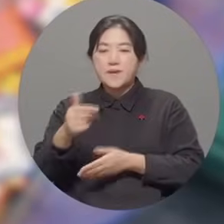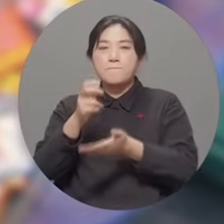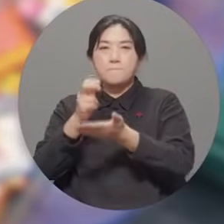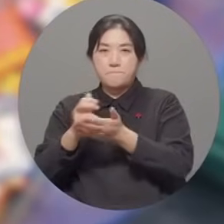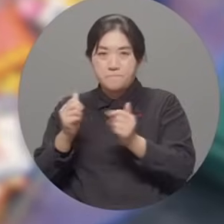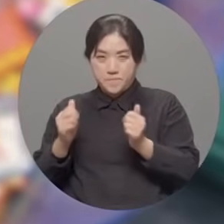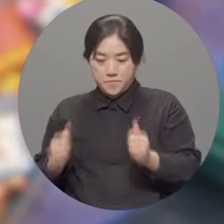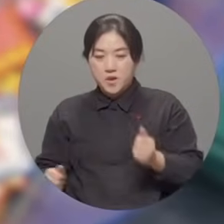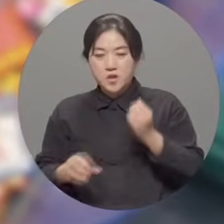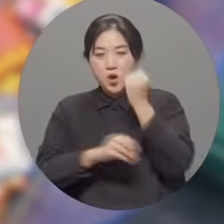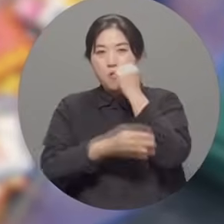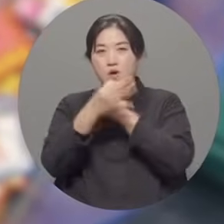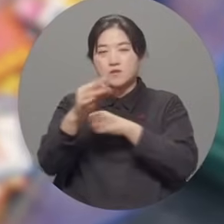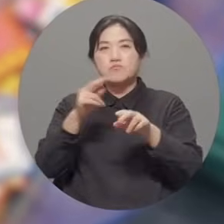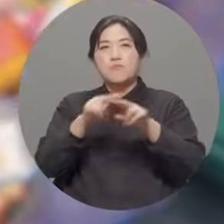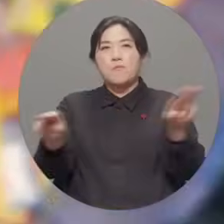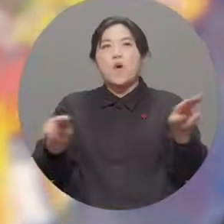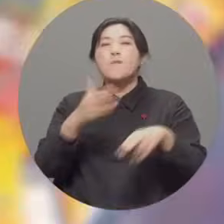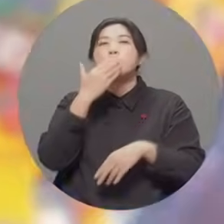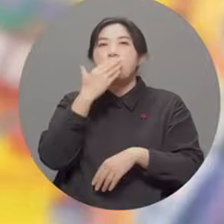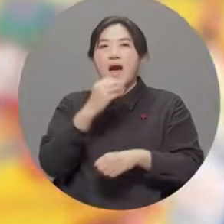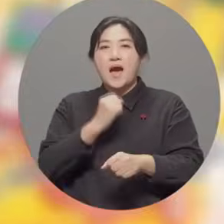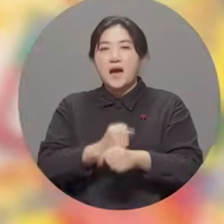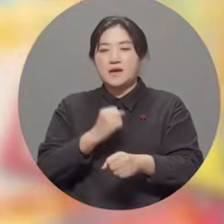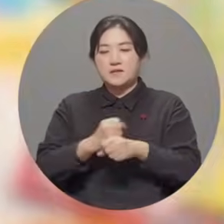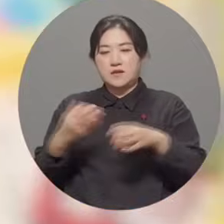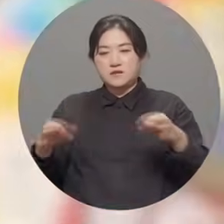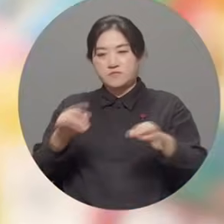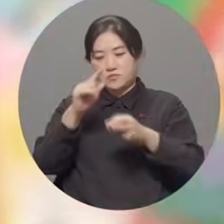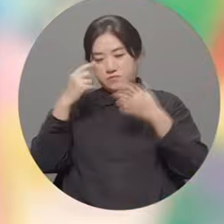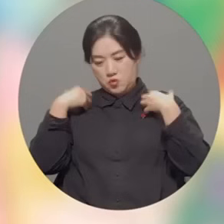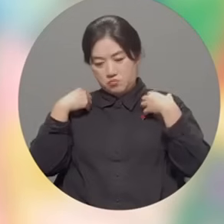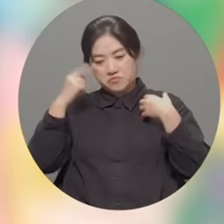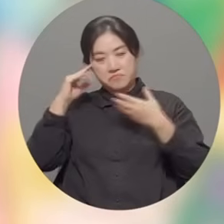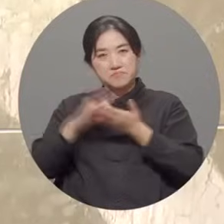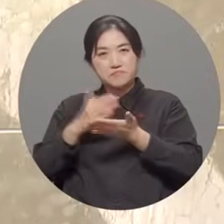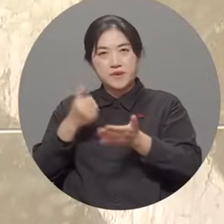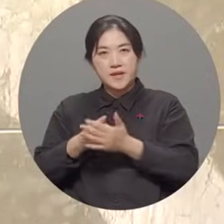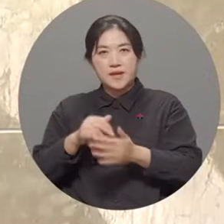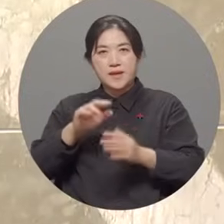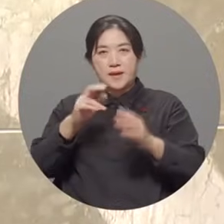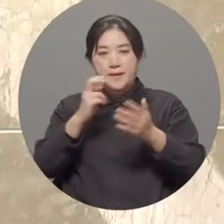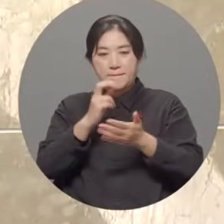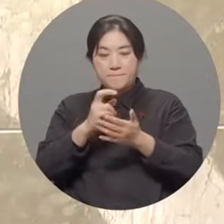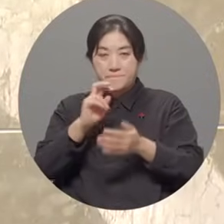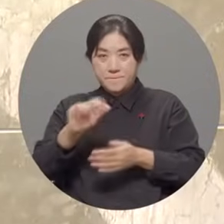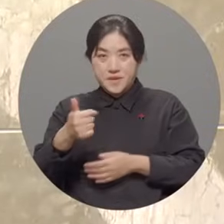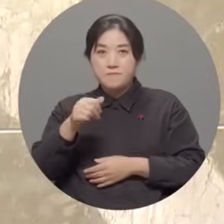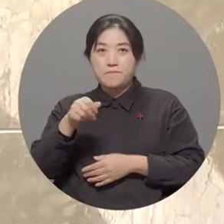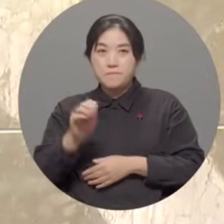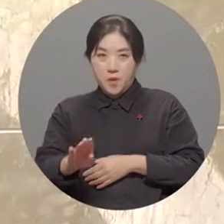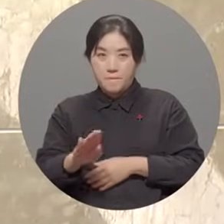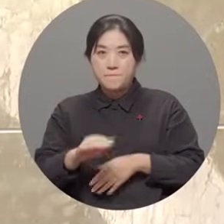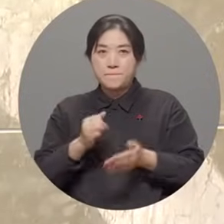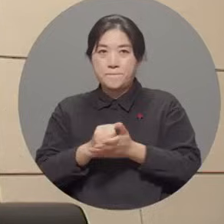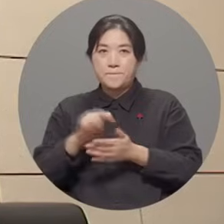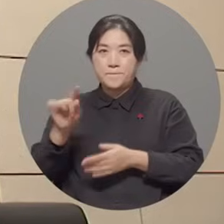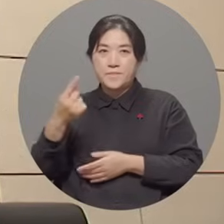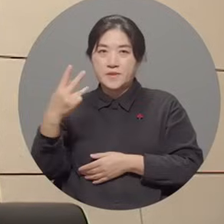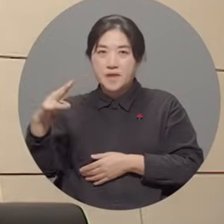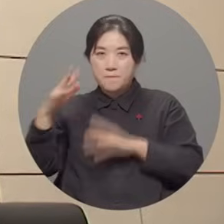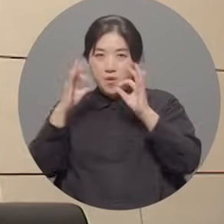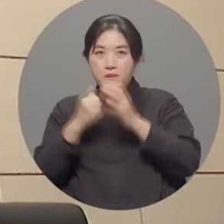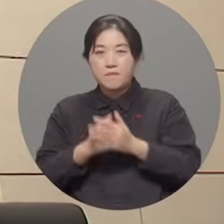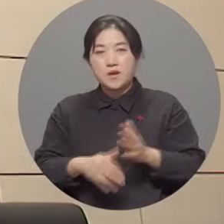원금까지도 무효화할 수 있다는 게 금융당국 판단입니다. 민법 제103조는 선량한 풍속, 기타 사회